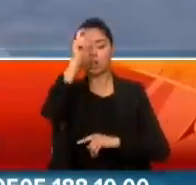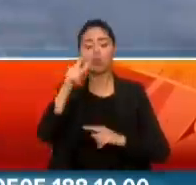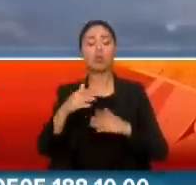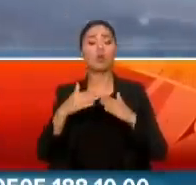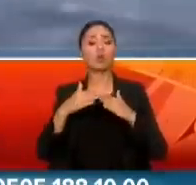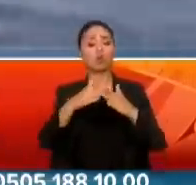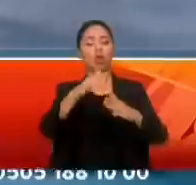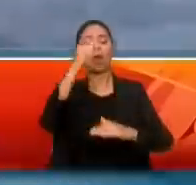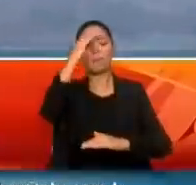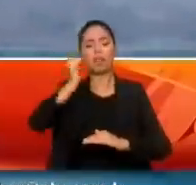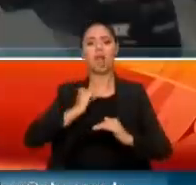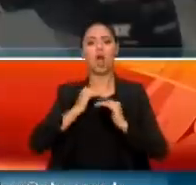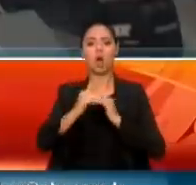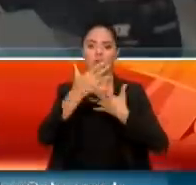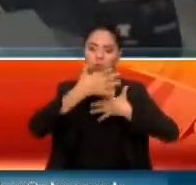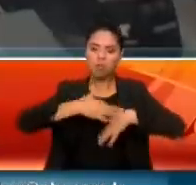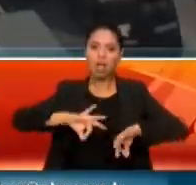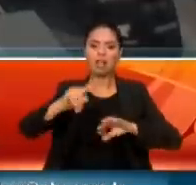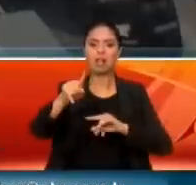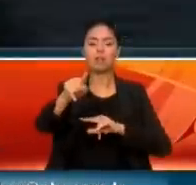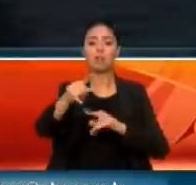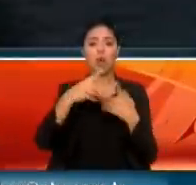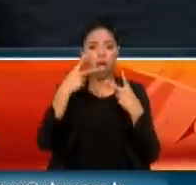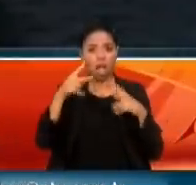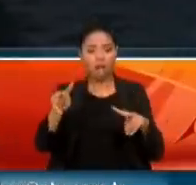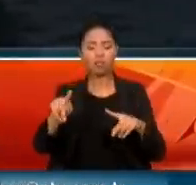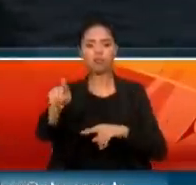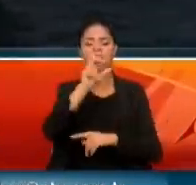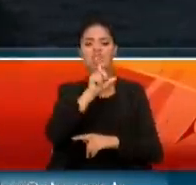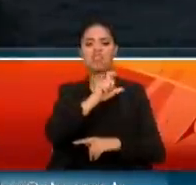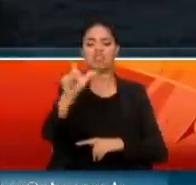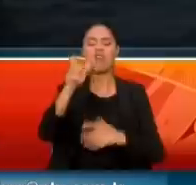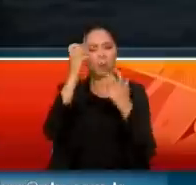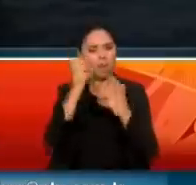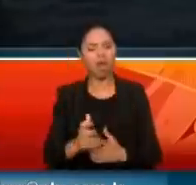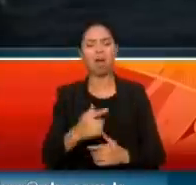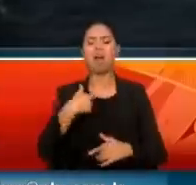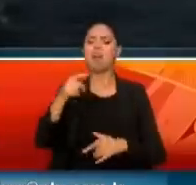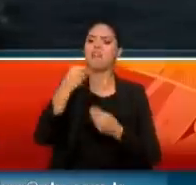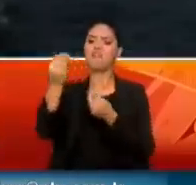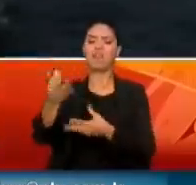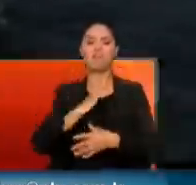donanması ve ordusu da teyakkuzda. Saha kartı açılırsa en sert yanıt verilmekten geri durulmayacak.